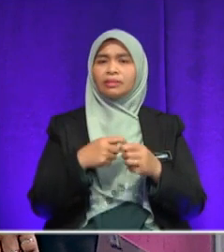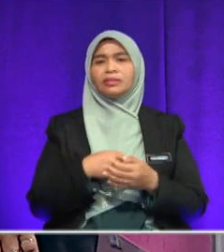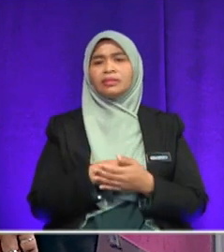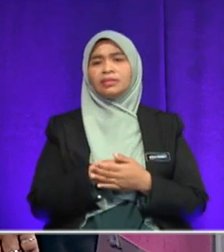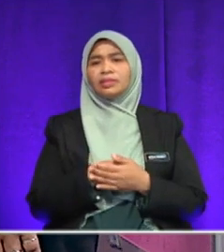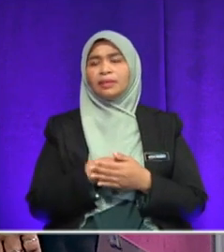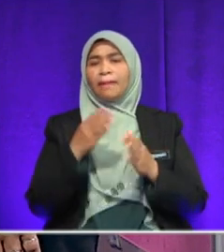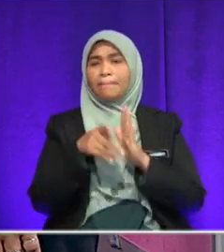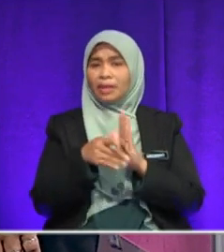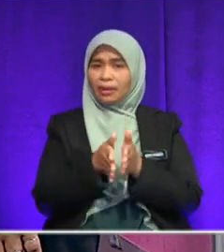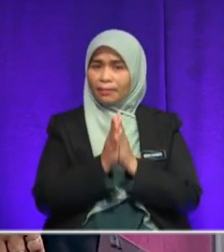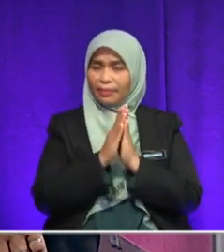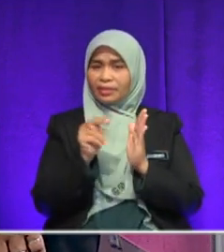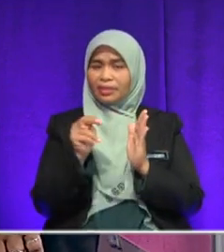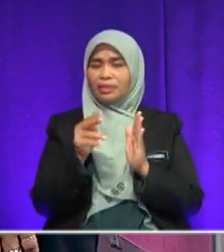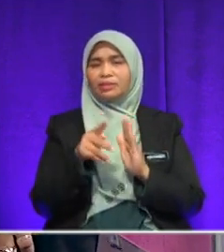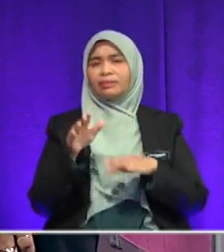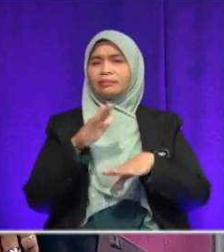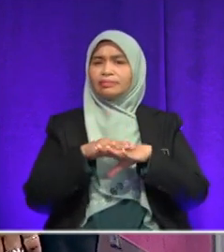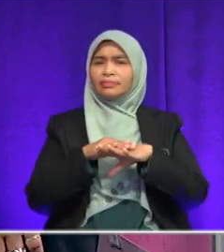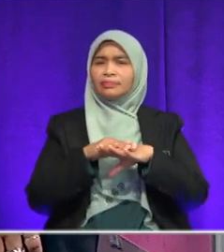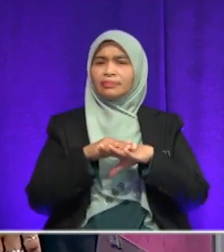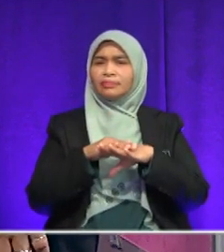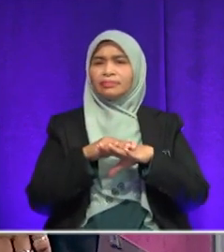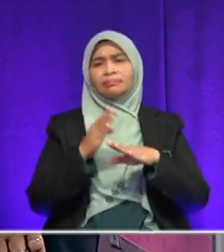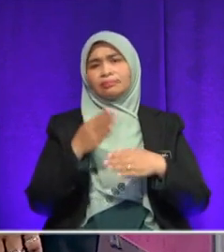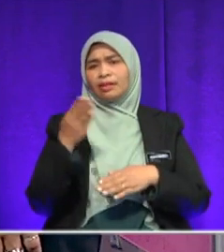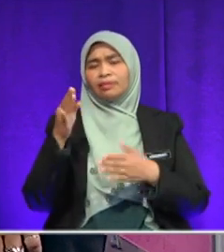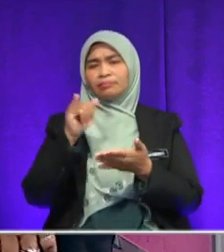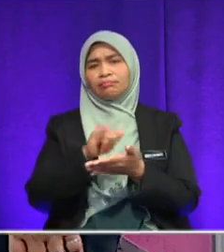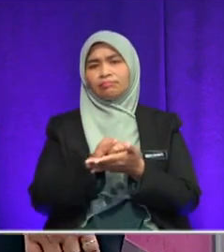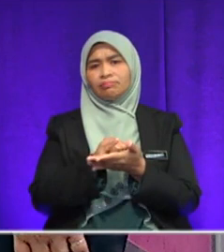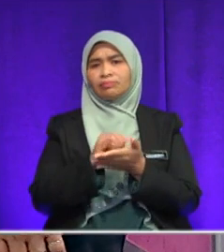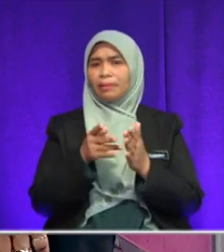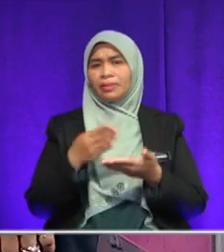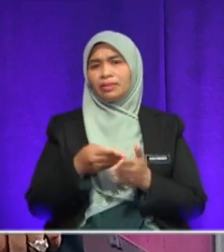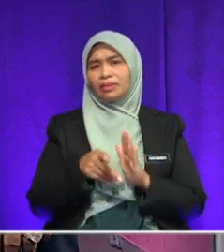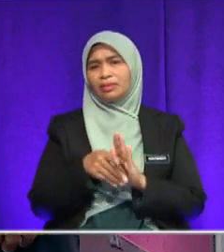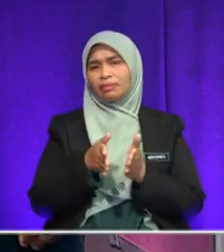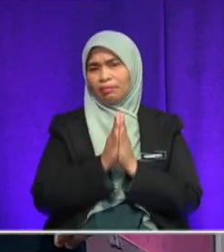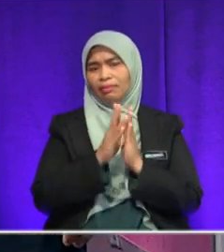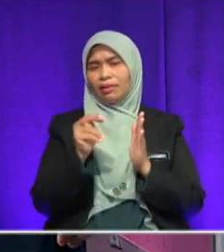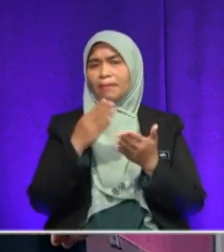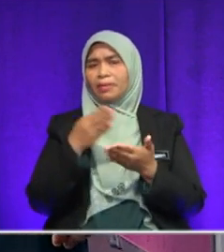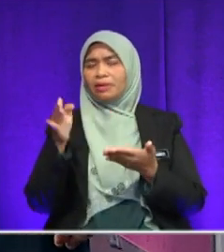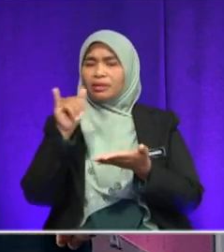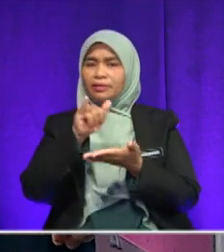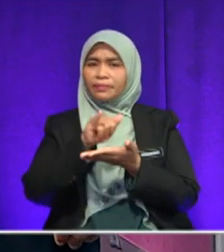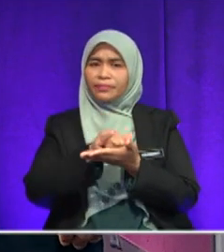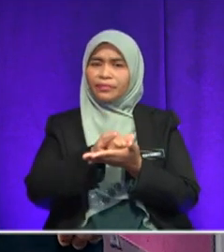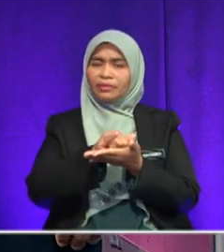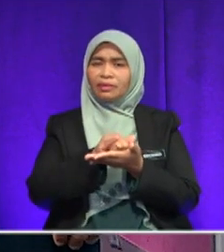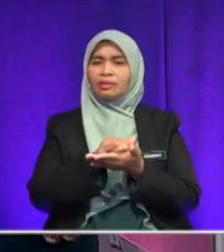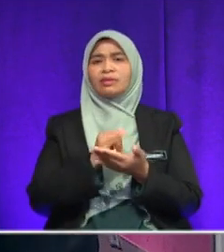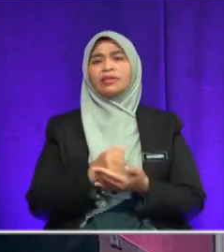boleh menentukan permintaan ke atas barang. Okey, sebagai contoh tadi saya dah jelaskan apakah maksud barang pengganti. Barang